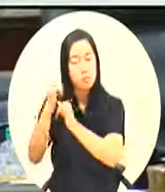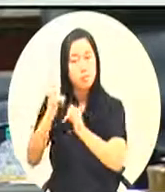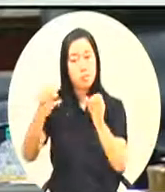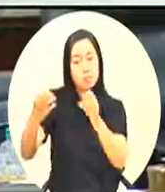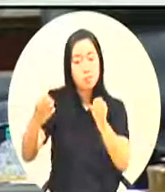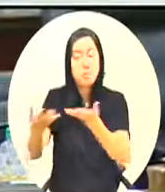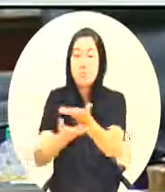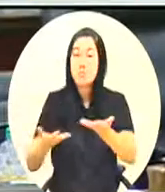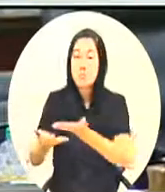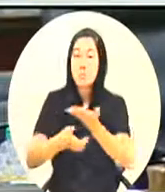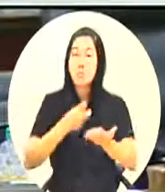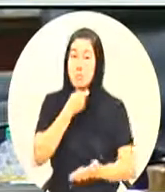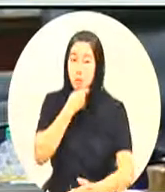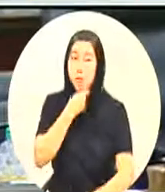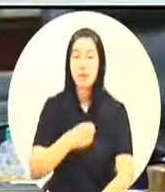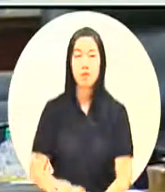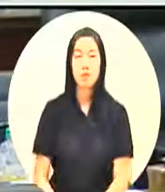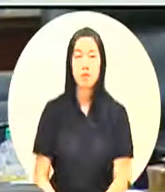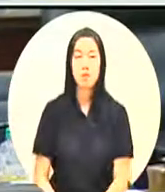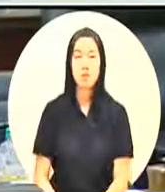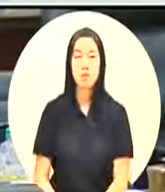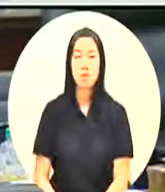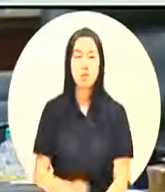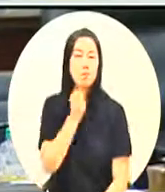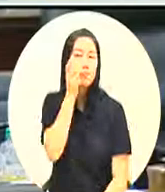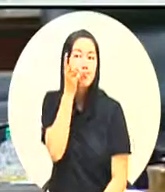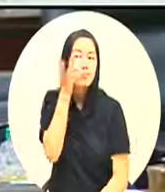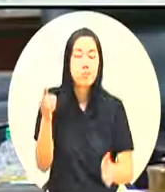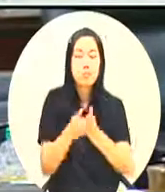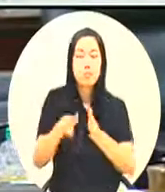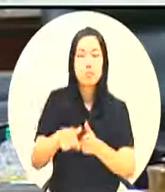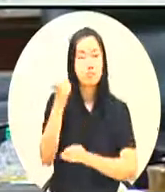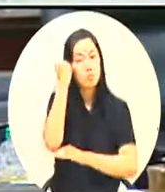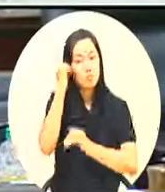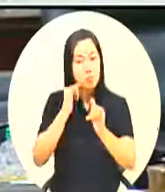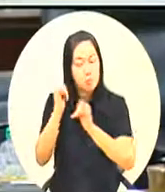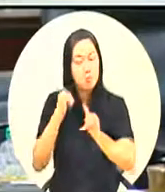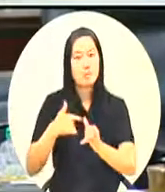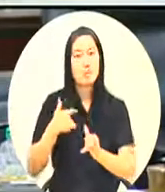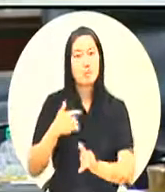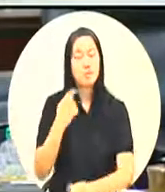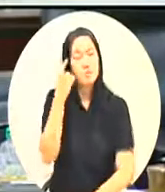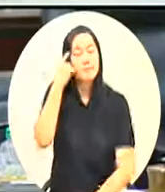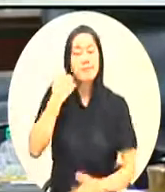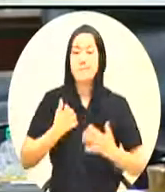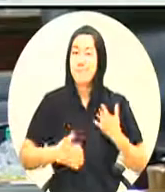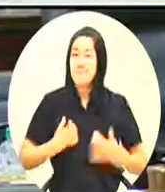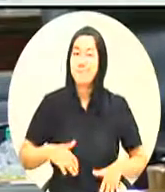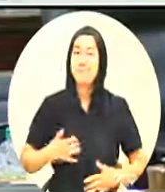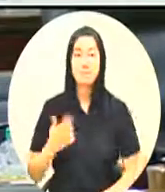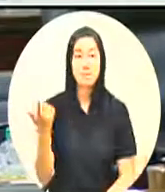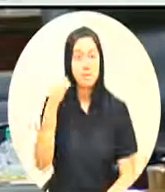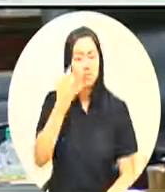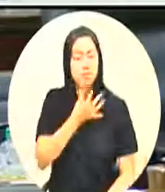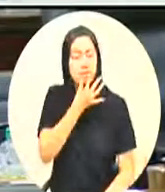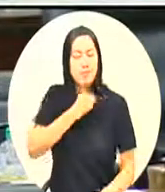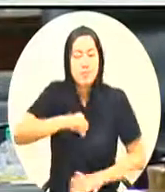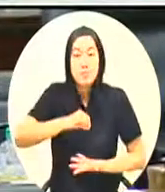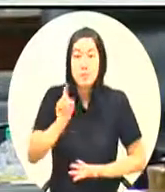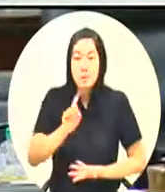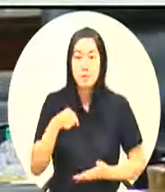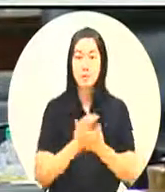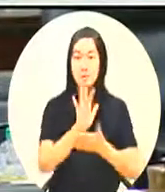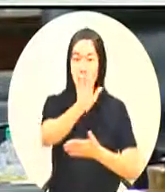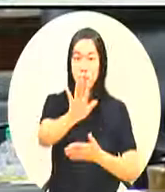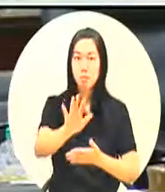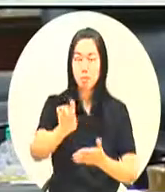沟通？因为大概从这几个月开始，旗津的居民都一直在关心这样的事情，他们在担心未来整个哈马